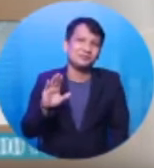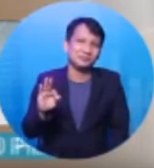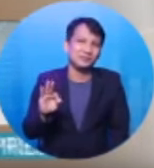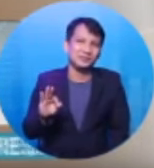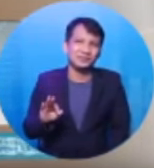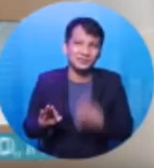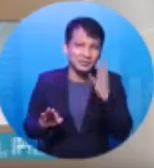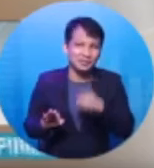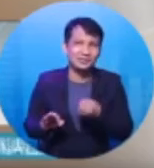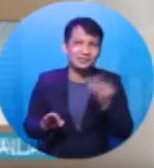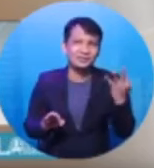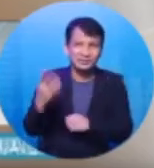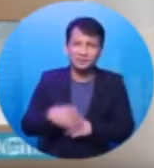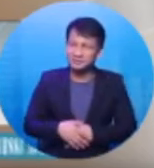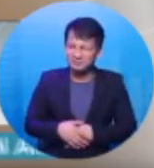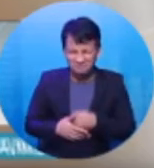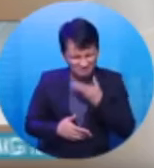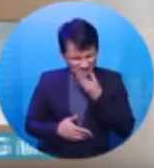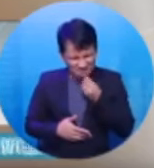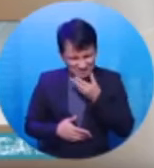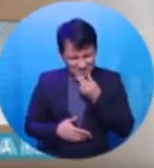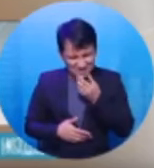Ah, mga ilan po yung naniligaw sa inyo?